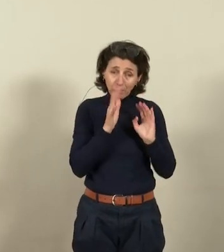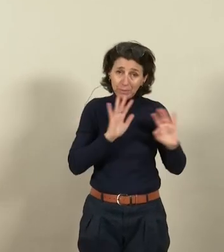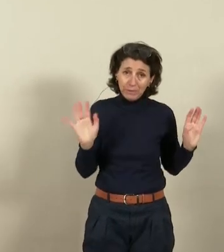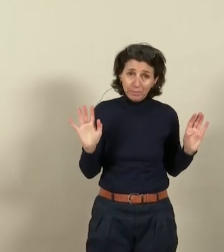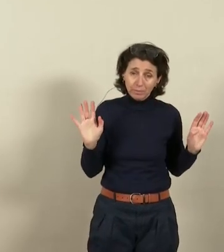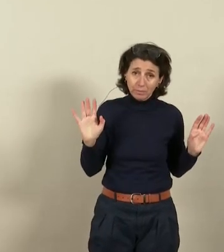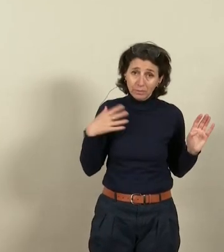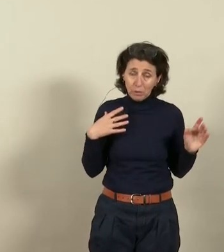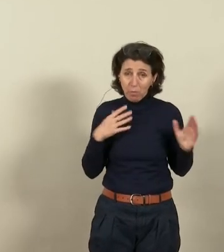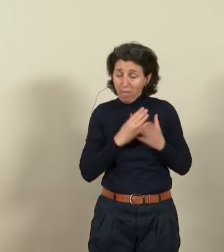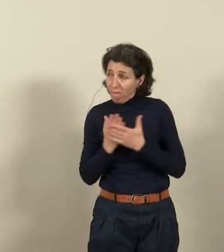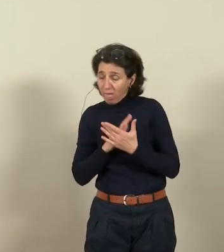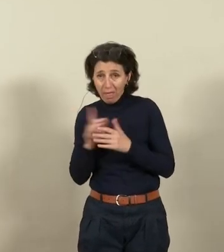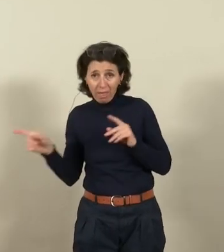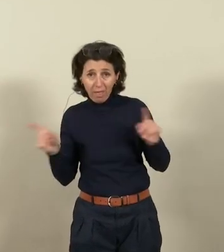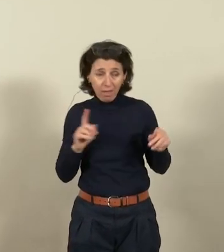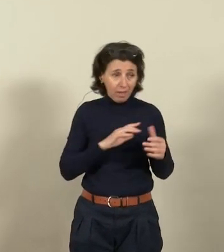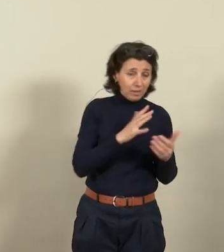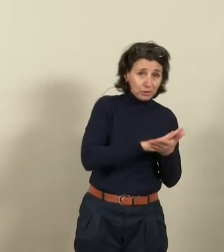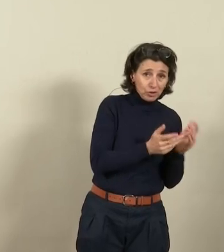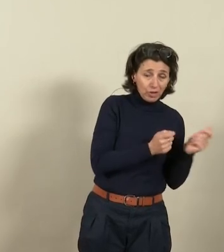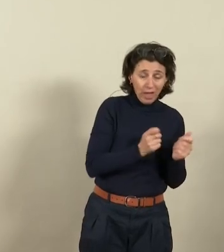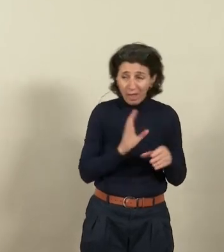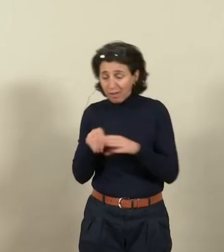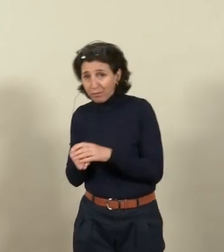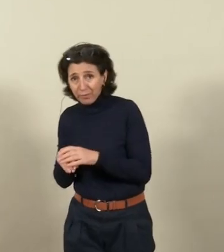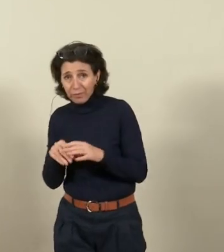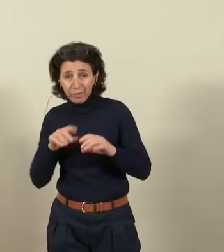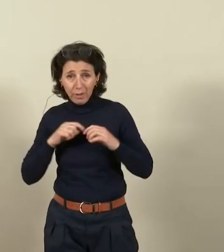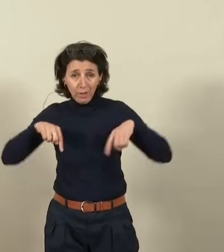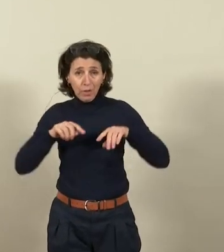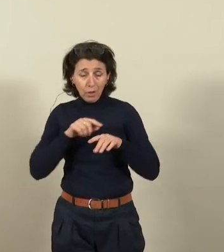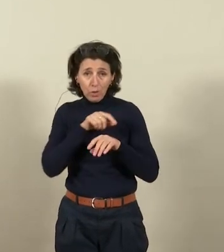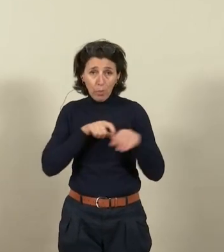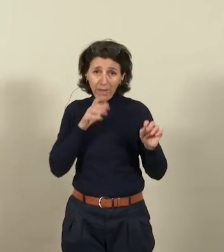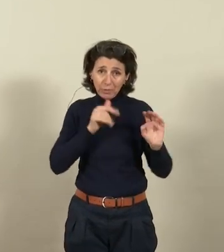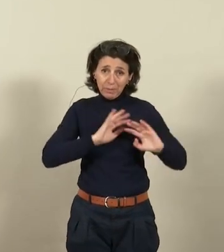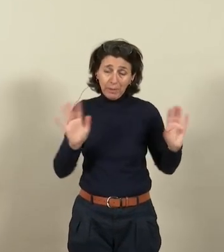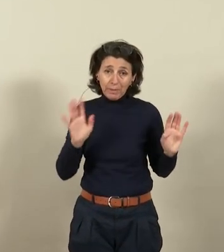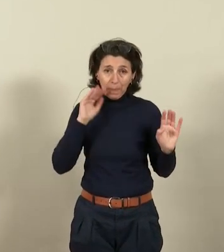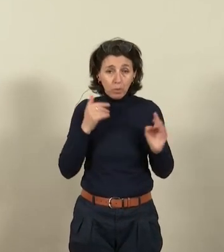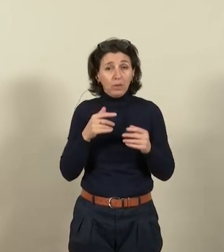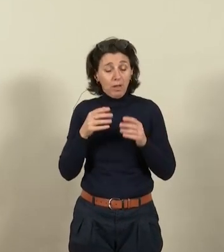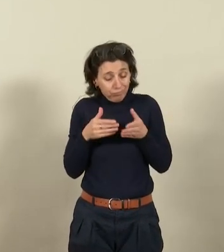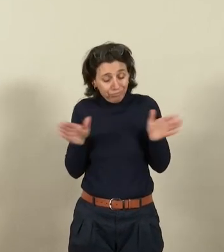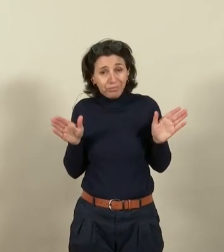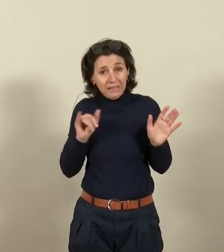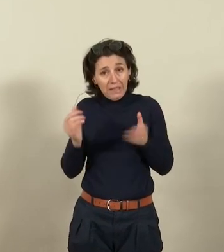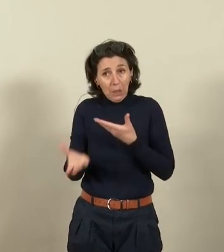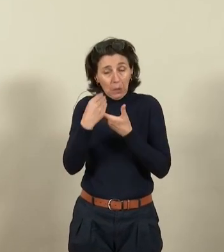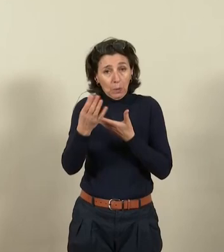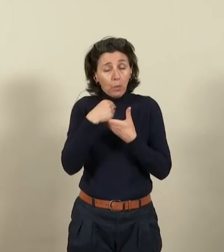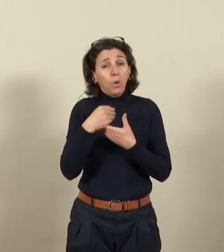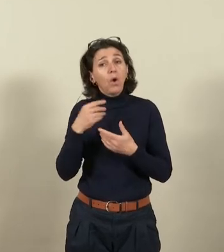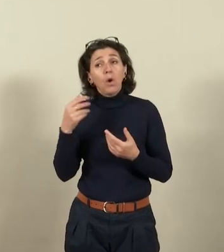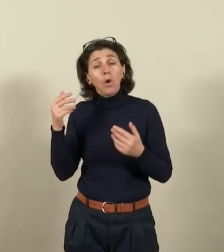commission c'est pour ça que nous avons décider de l'ouvrir à des personnalités qualifiées du monde du sport à Grenoble je pense aux univers